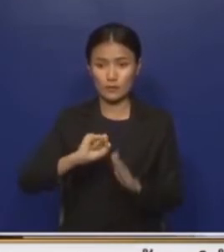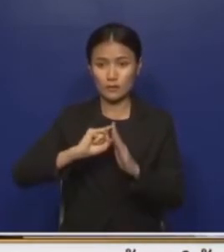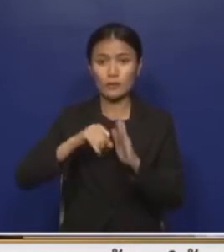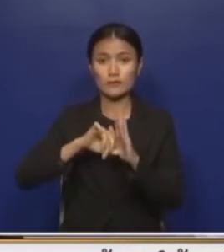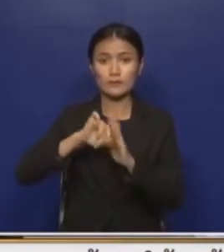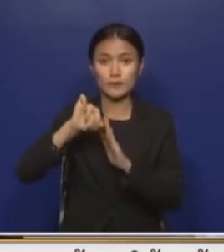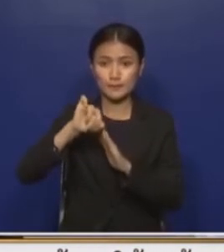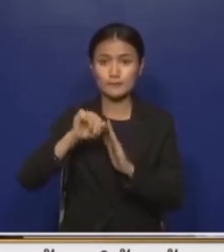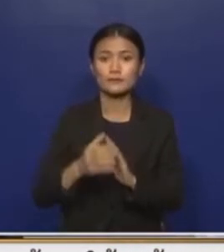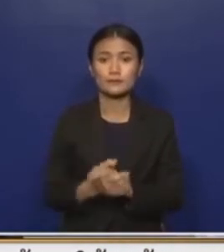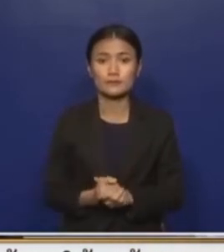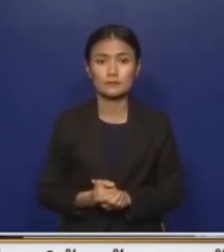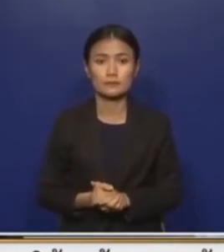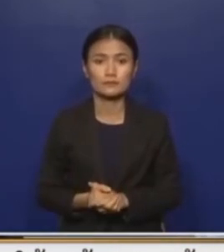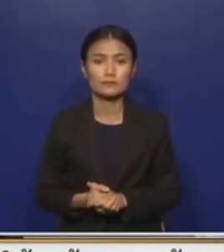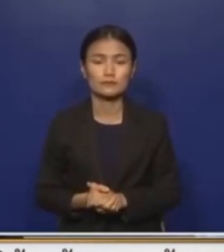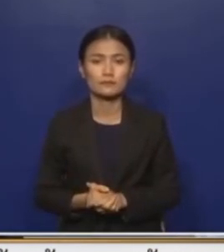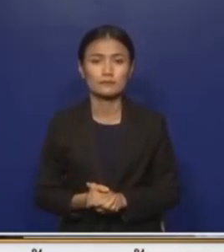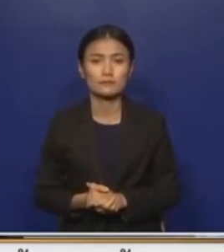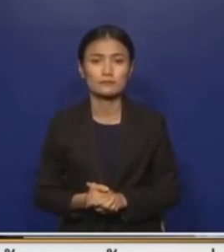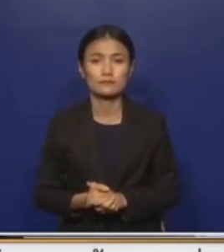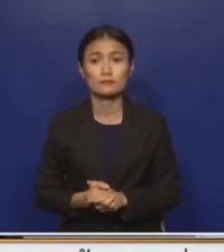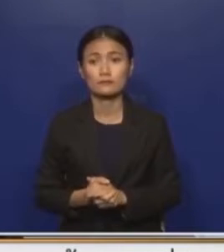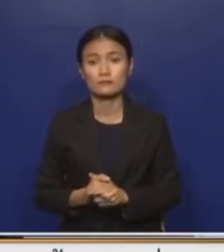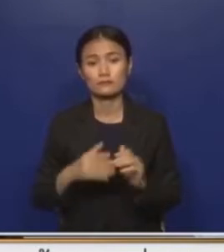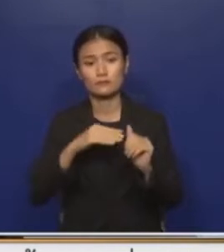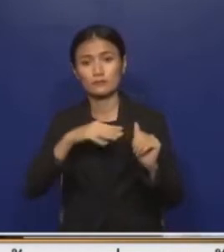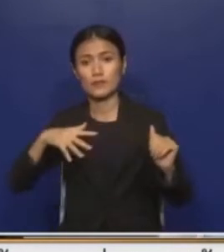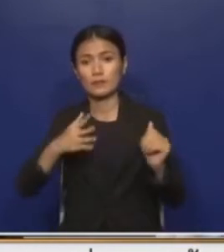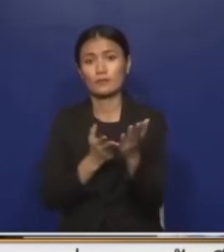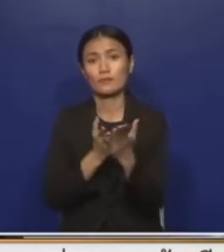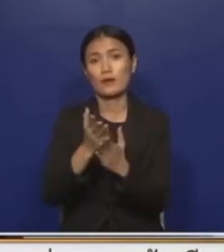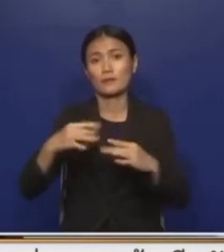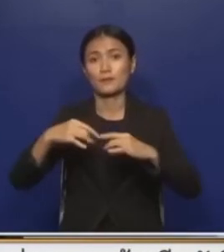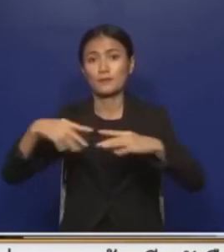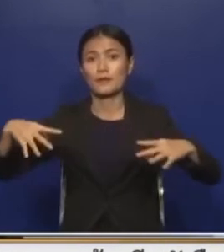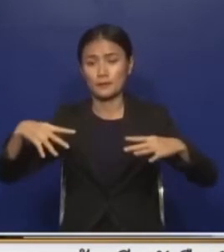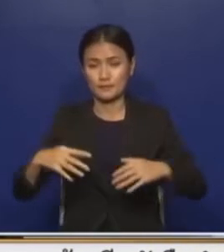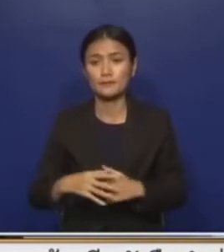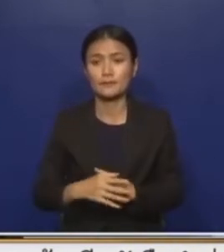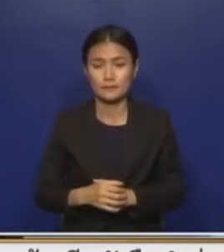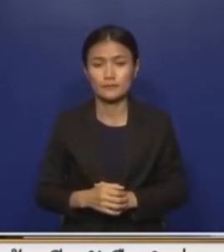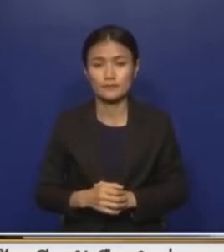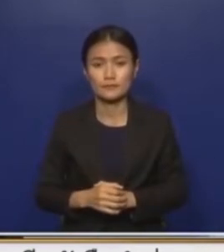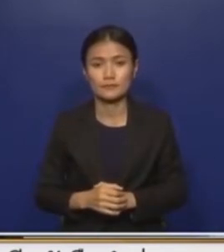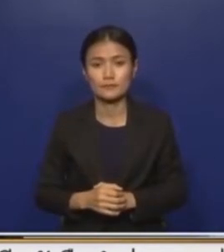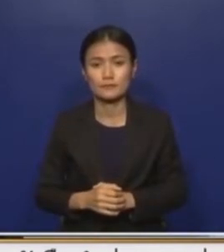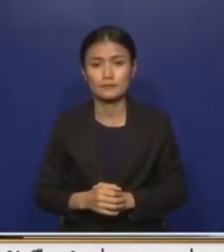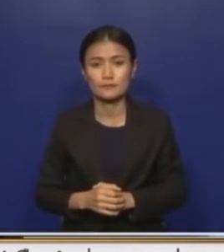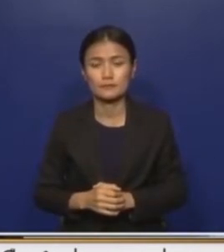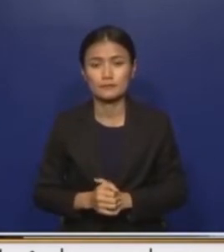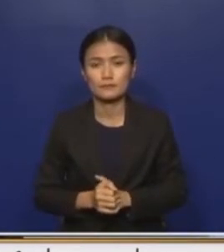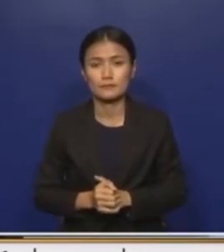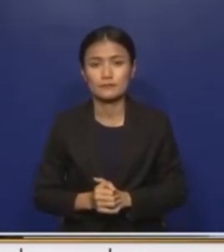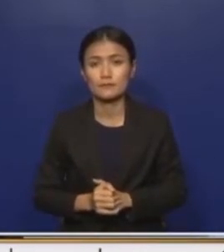ใหม่ในฐานะผู้นำฝ่ายค้านในสภาผู้แทนราษฎรท่านประธานครับจากการ